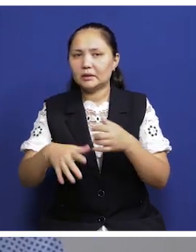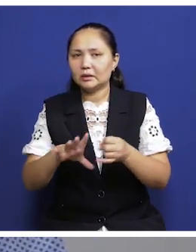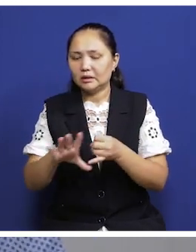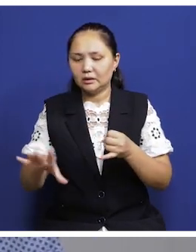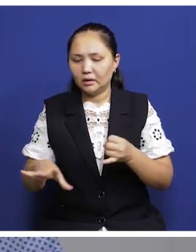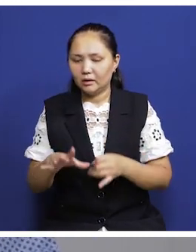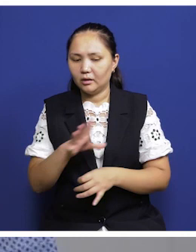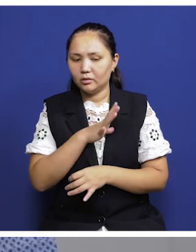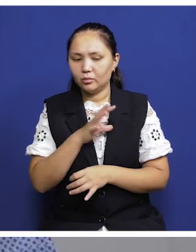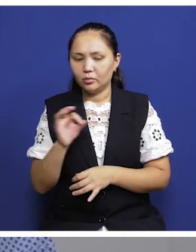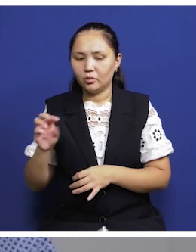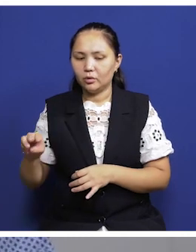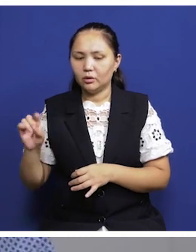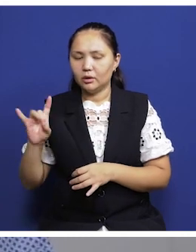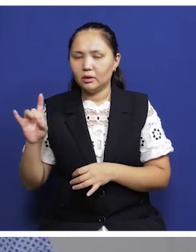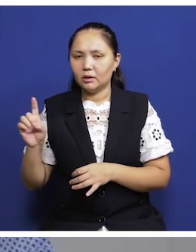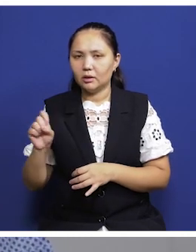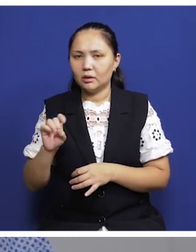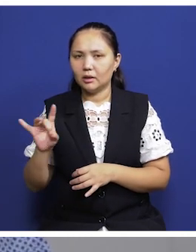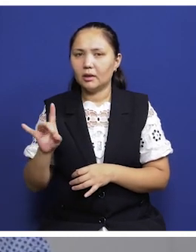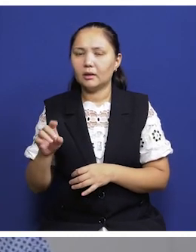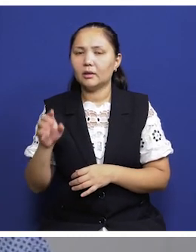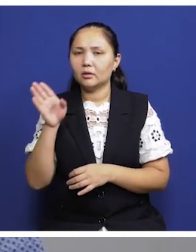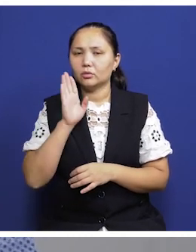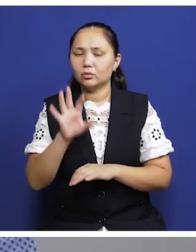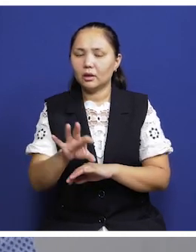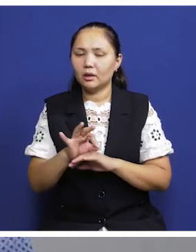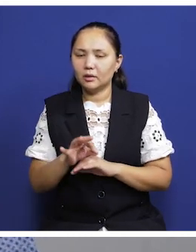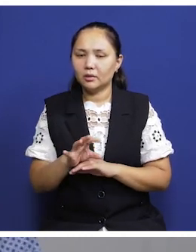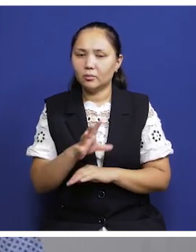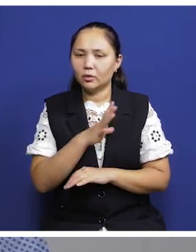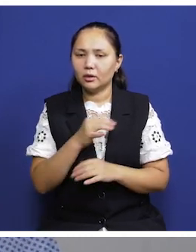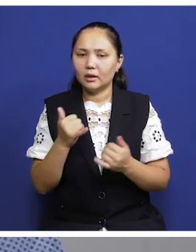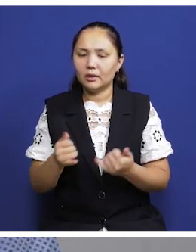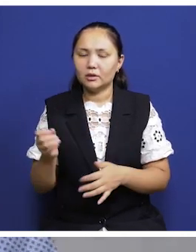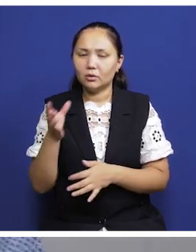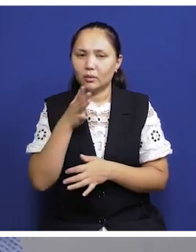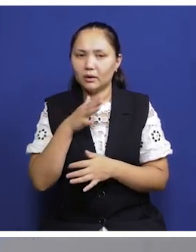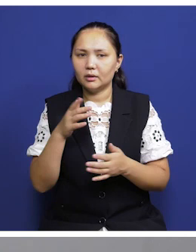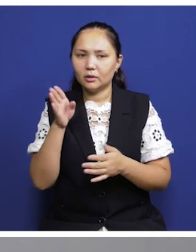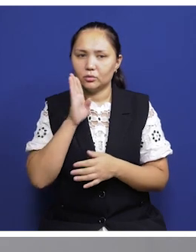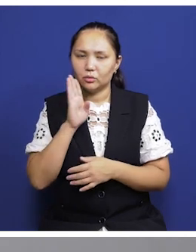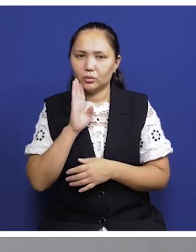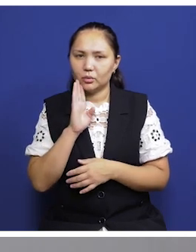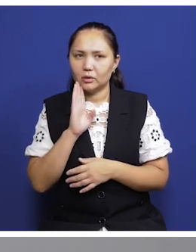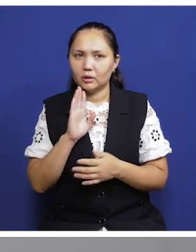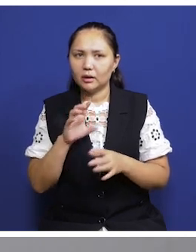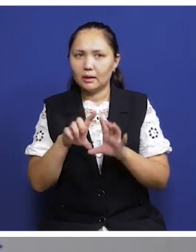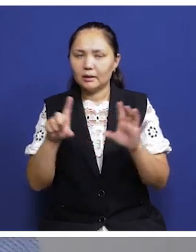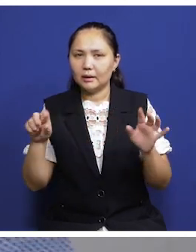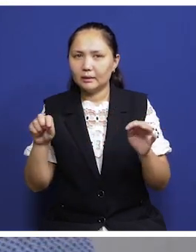сол Отырар елді мекеніне ауыз су ретінде пайдалануға берген болатын. Қазіргі таңда сол ауыз су